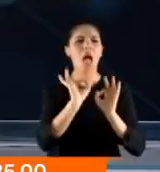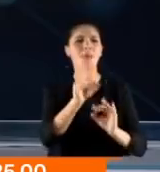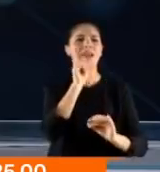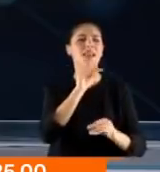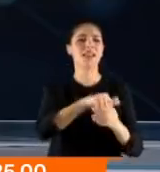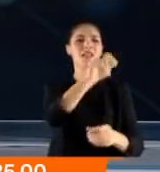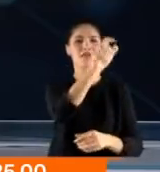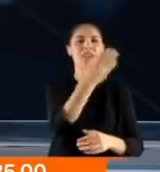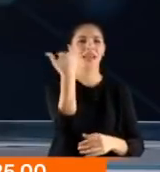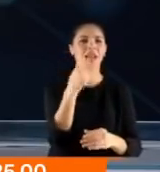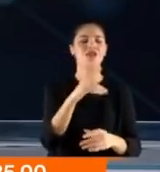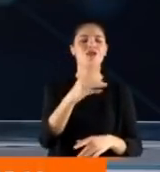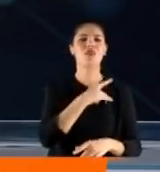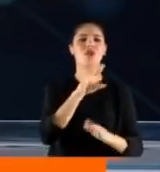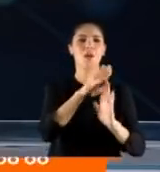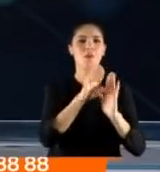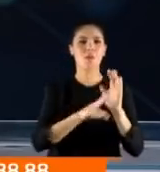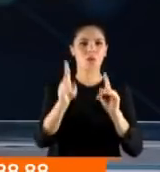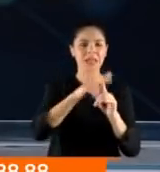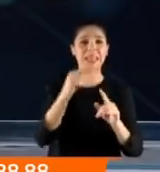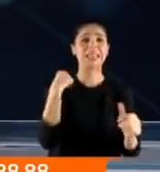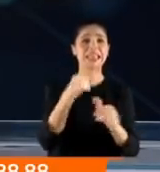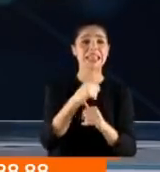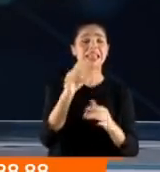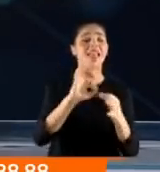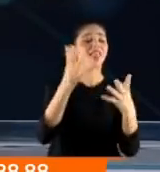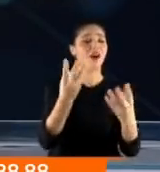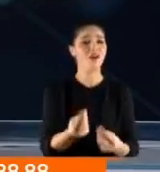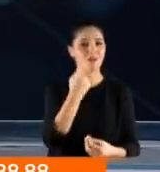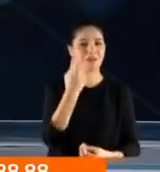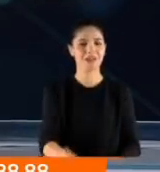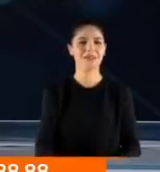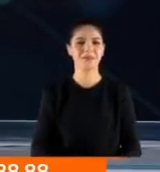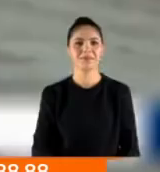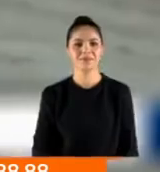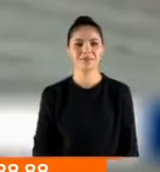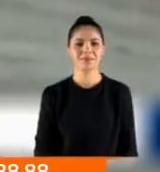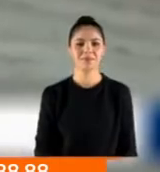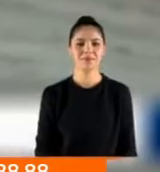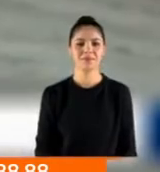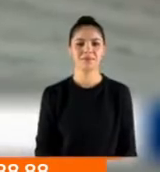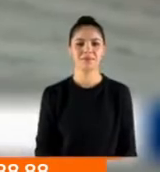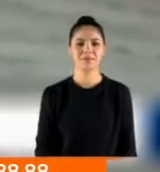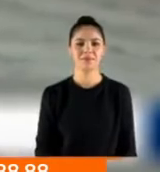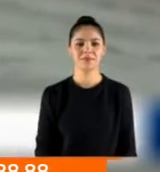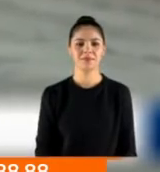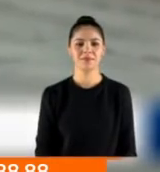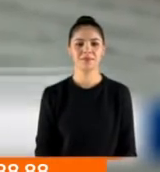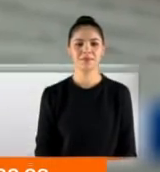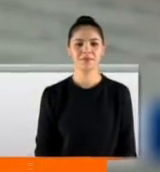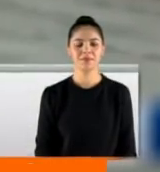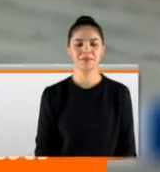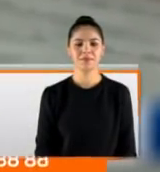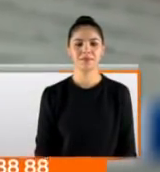geçen günde bir canlı yayına katıldı ve yine başına gelmeyen kalmadı. And it led to mass demonstrations actually.